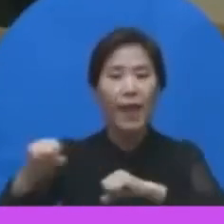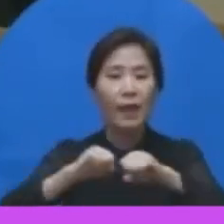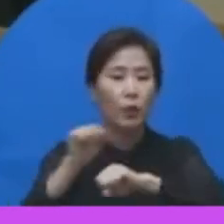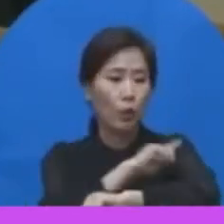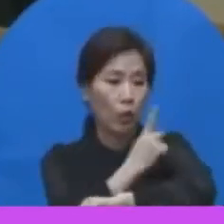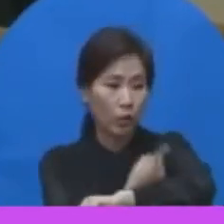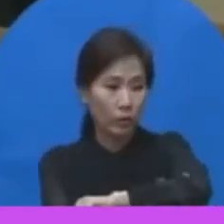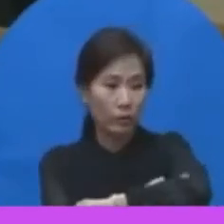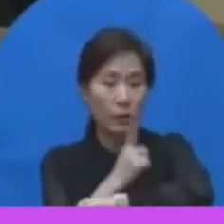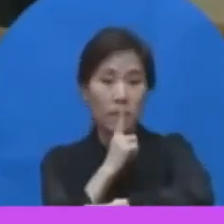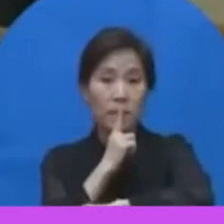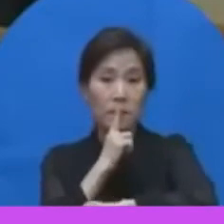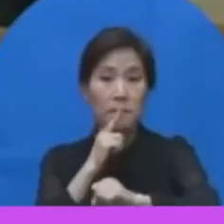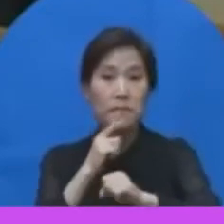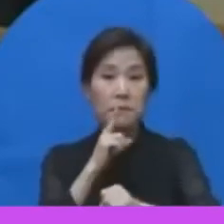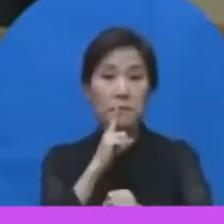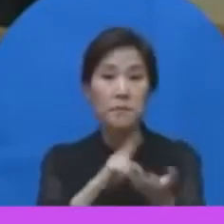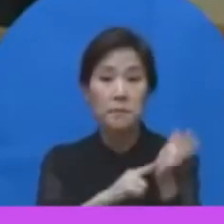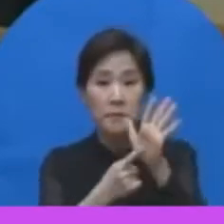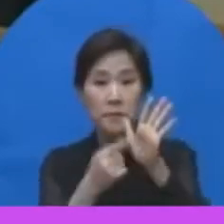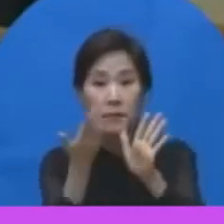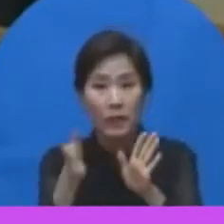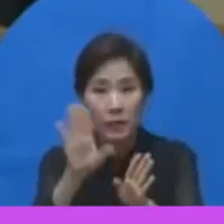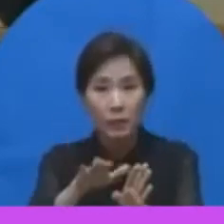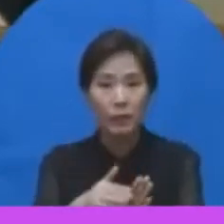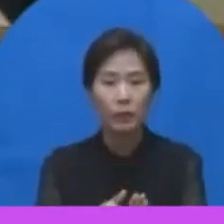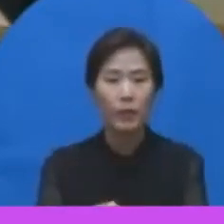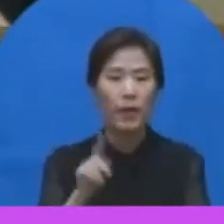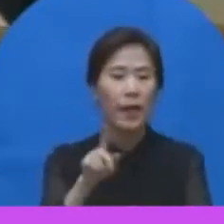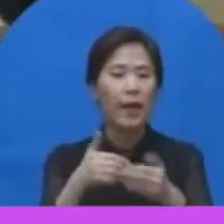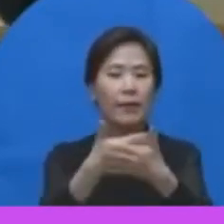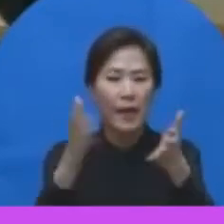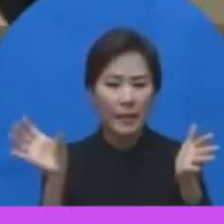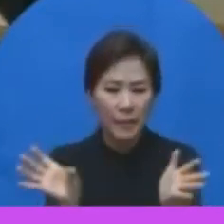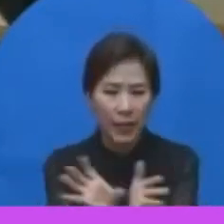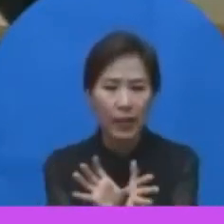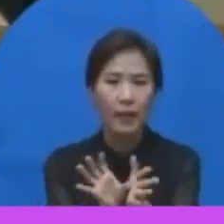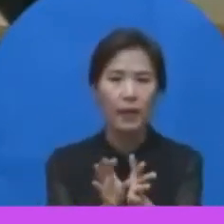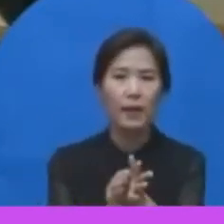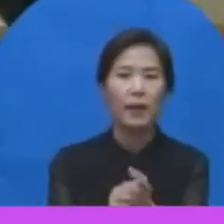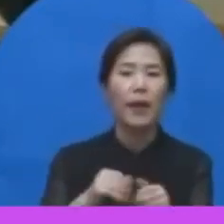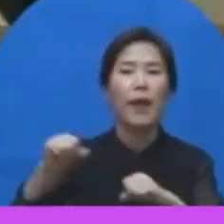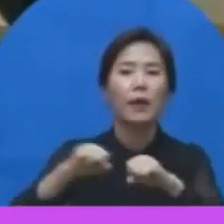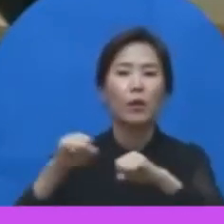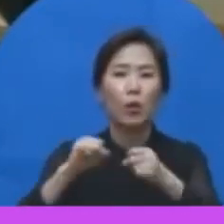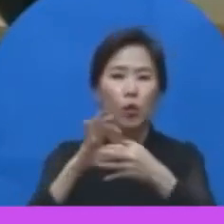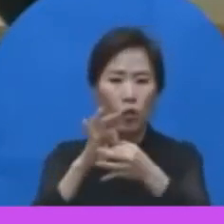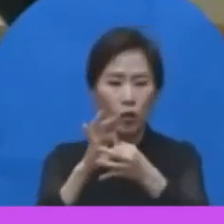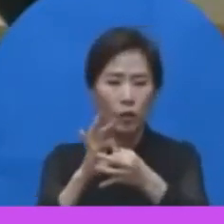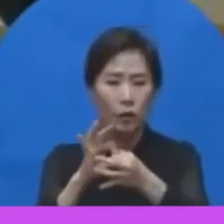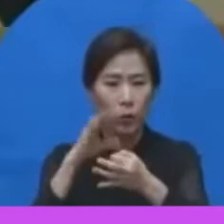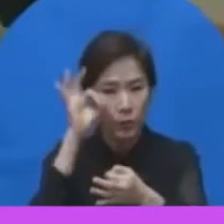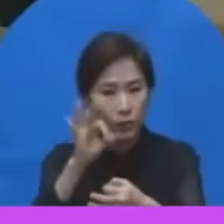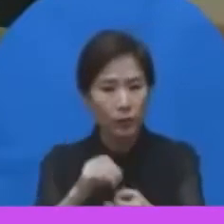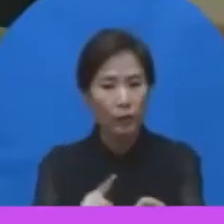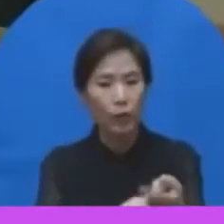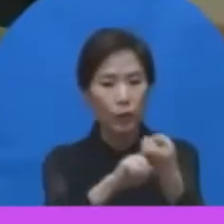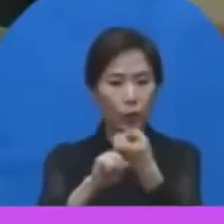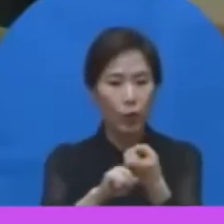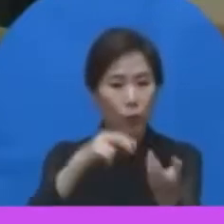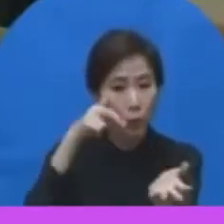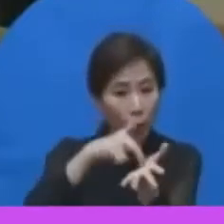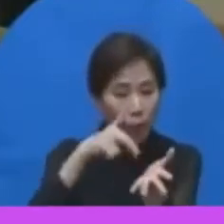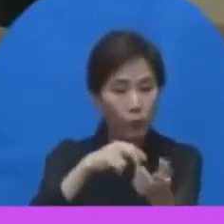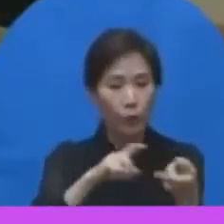교섭 중심설을 좀 퇴택하고 있는 것 같고요. 그래서 이 헌법과 노조법의 관계는 좀법 체계적으로